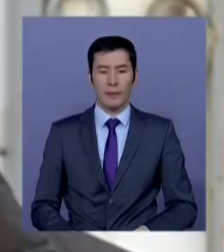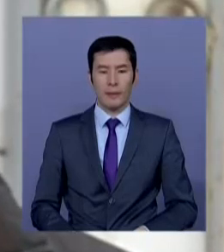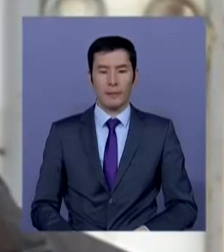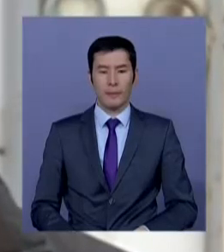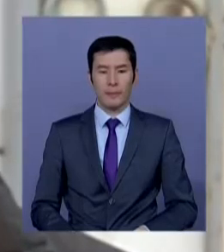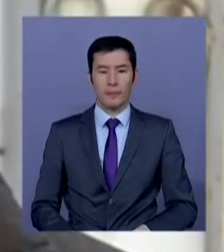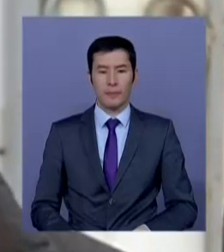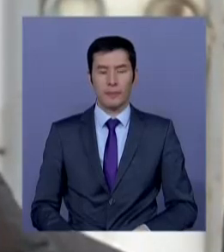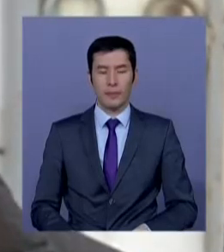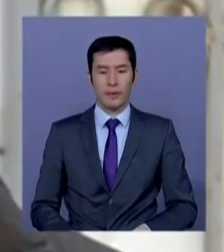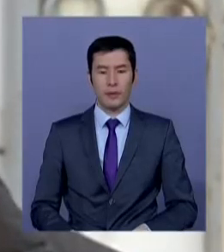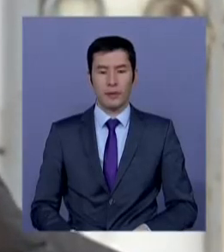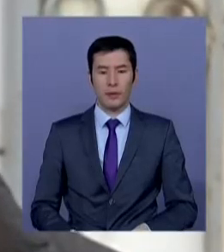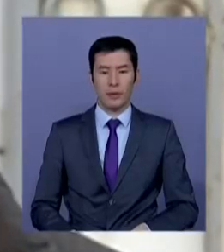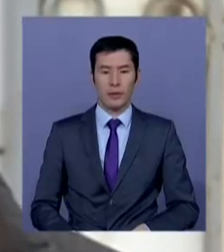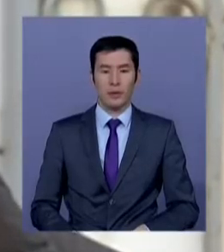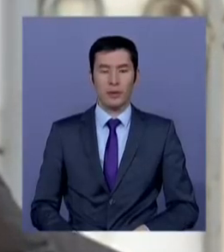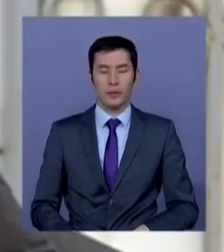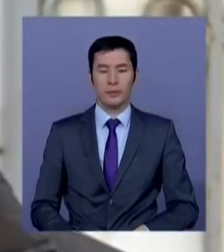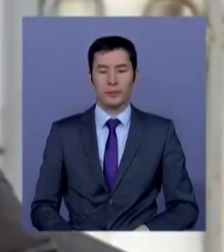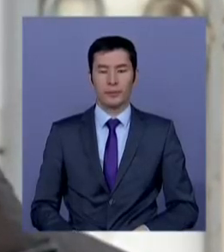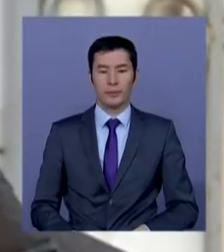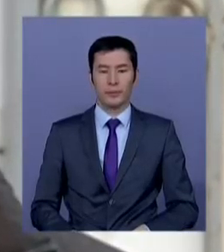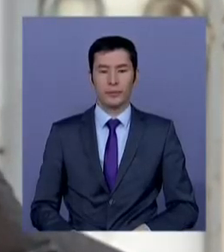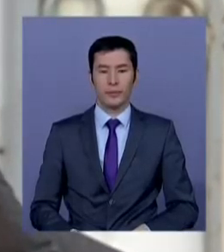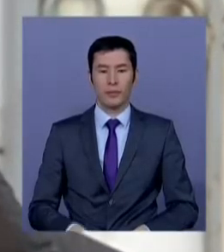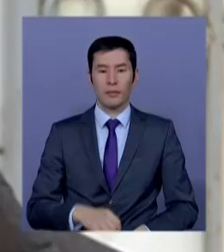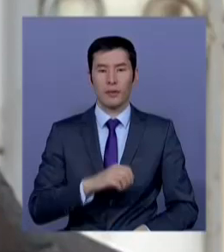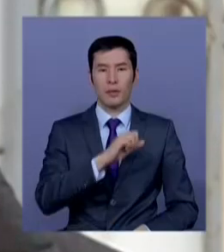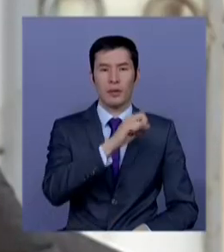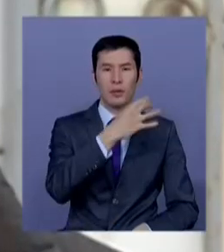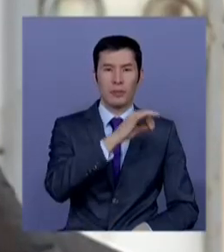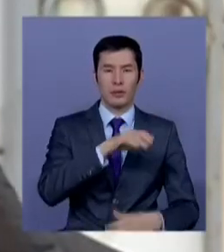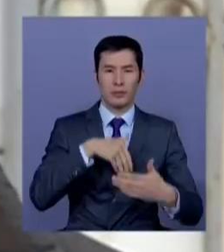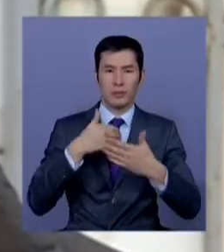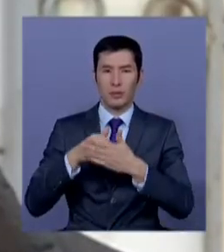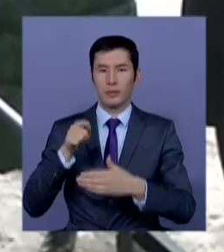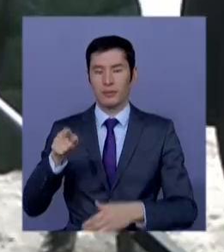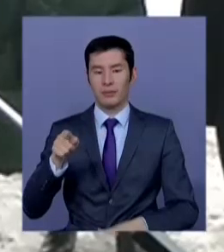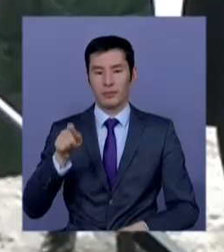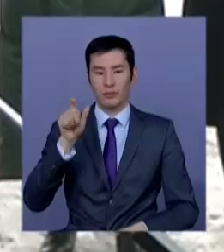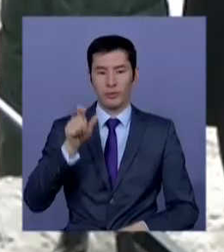Қаламгер дегенде анау алыстағы Ақпамбеттен бастап Абай Данышпанға кеп тоқтаймыз.